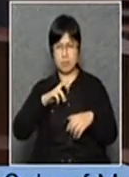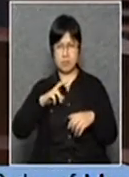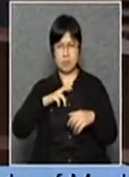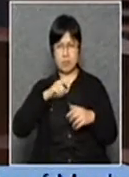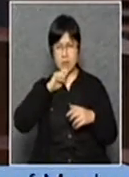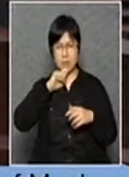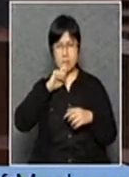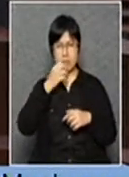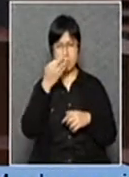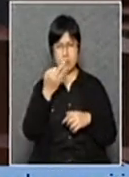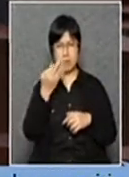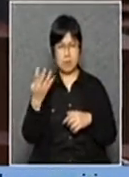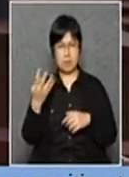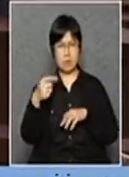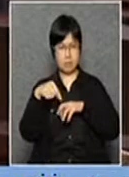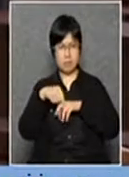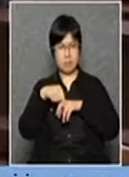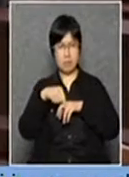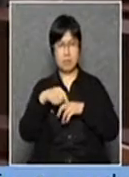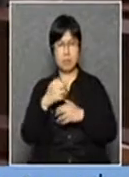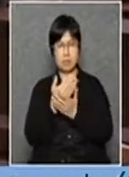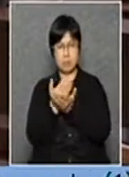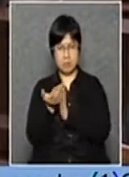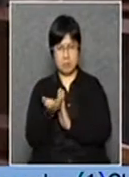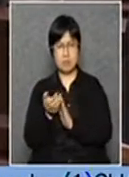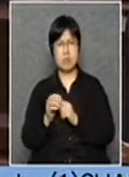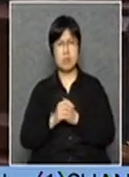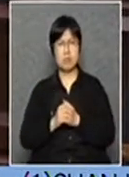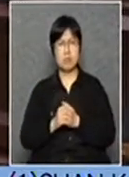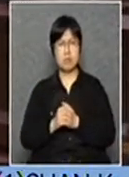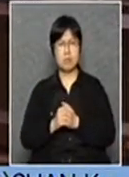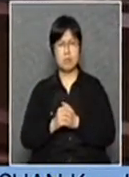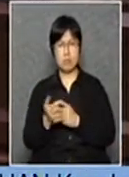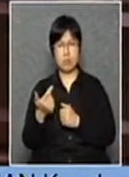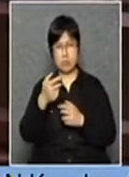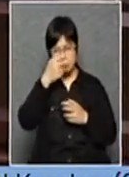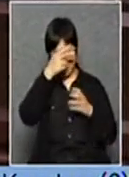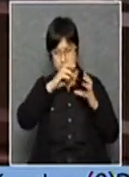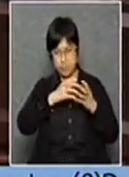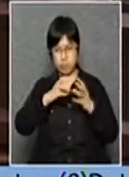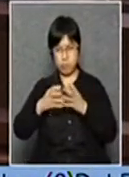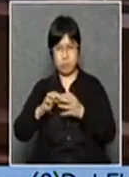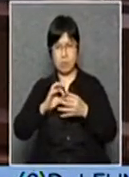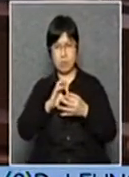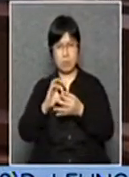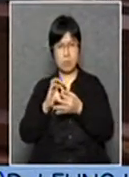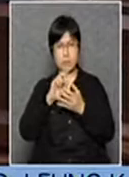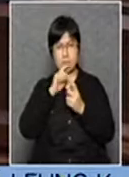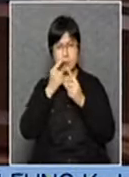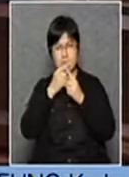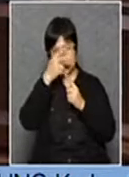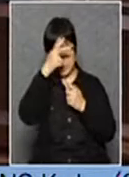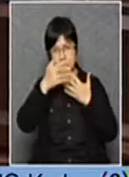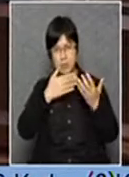有34個基金啦。咁啊，而多個部門都有份牽涉在內，包括譬如民政比較多少